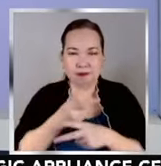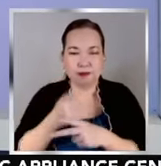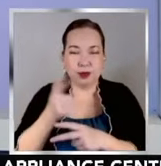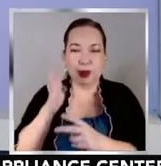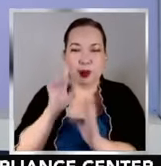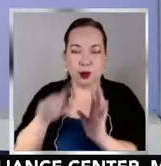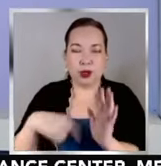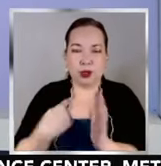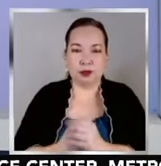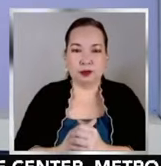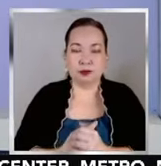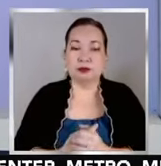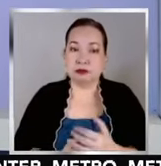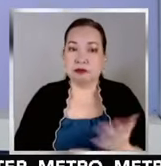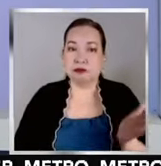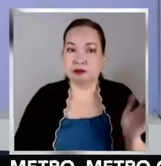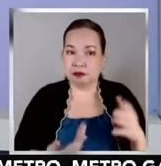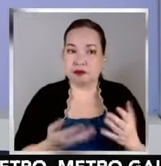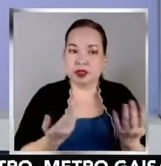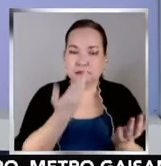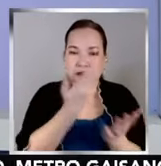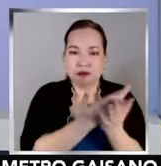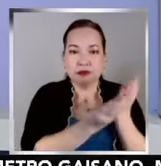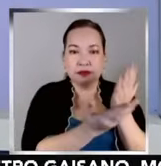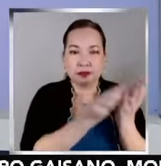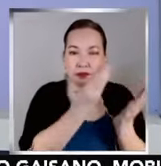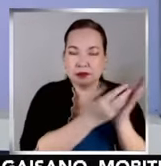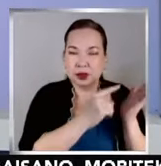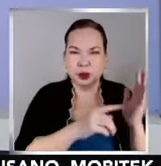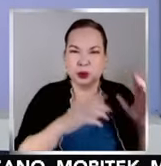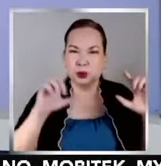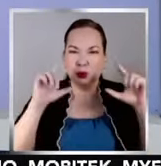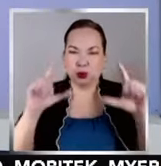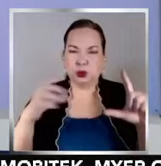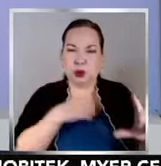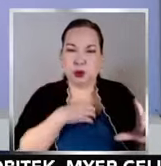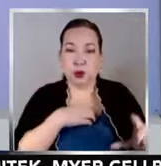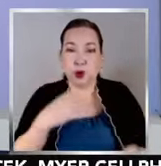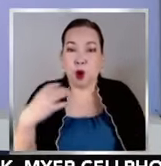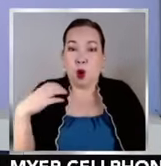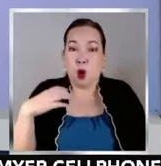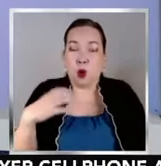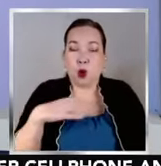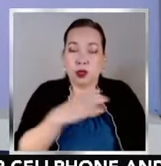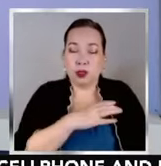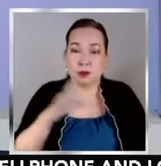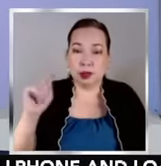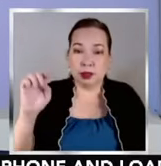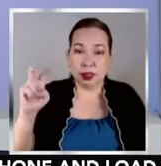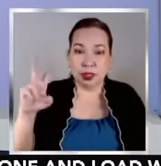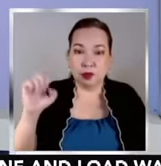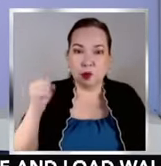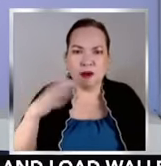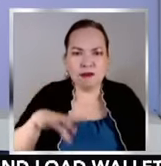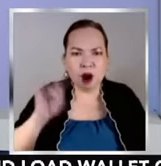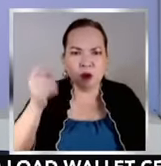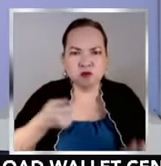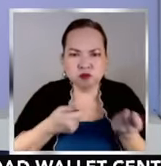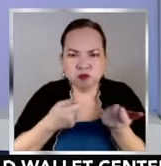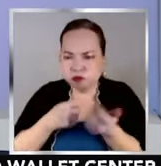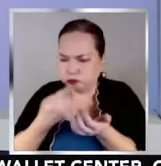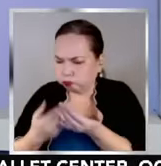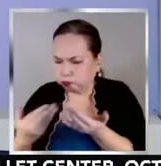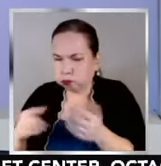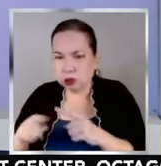Patong-patong na reklamo ang kakarapin ni Congressman Arnolfo Teves Jr. dahil sa mga armas na nasabat sa kanyang mga bahay. Pero hindi pa rin matiyak